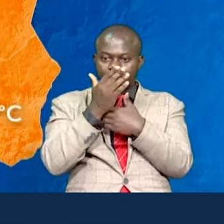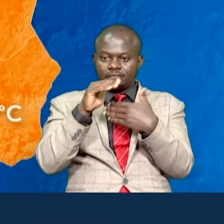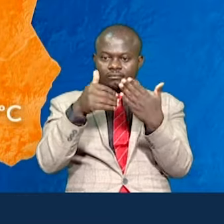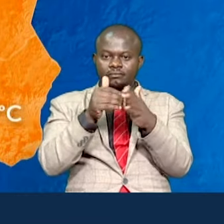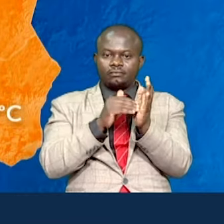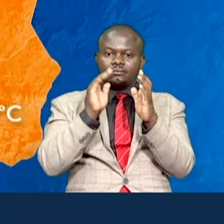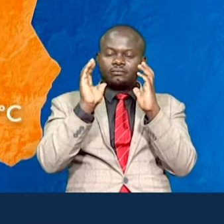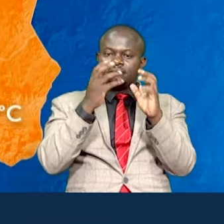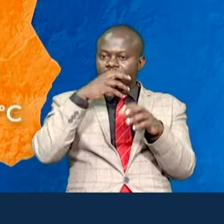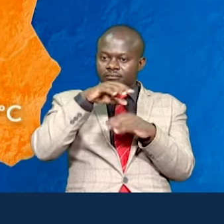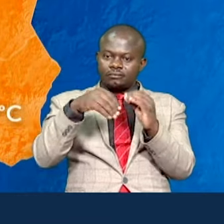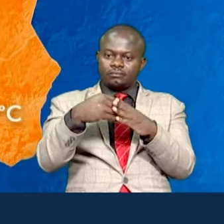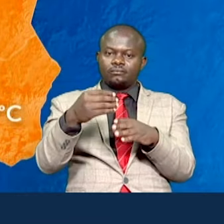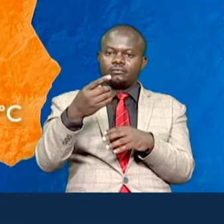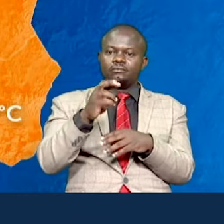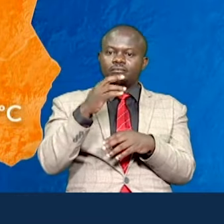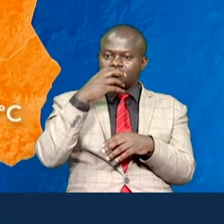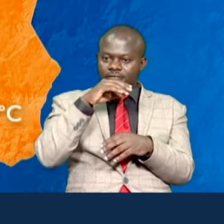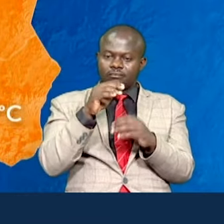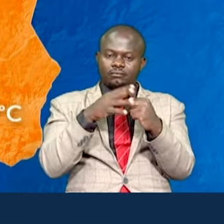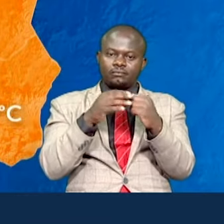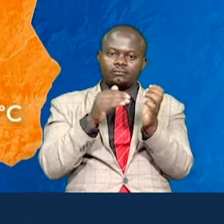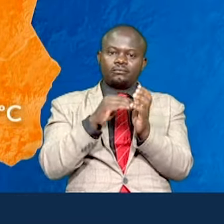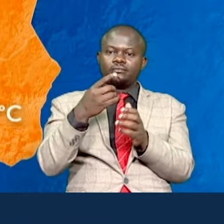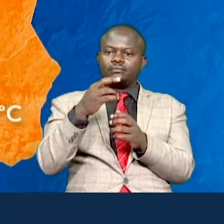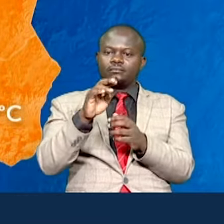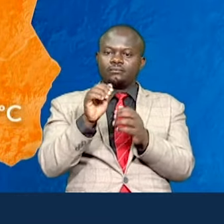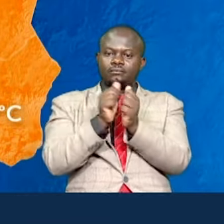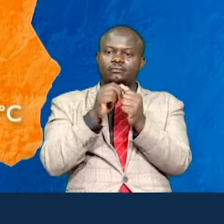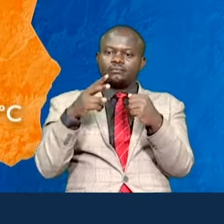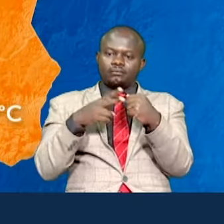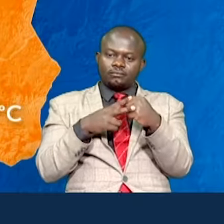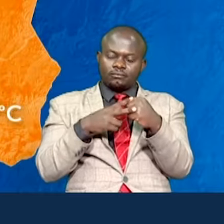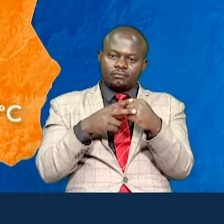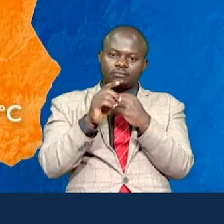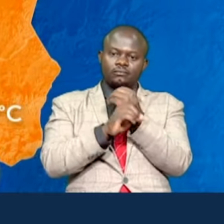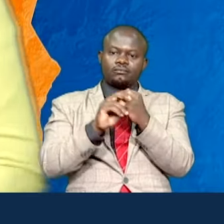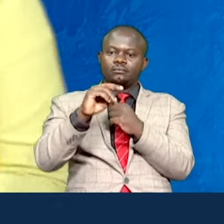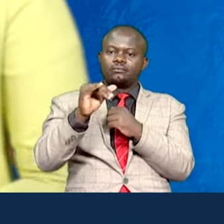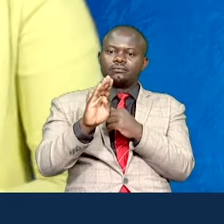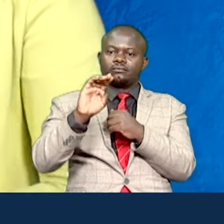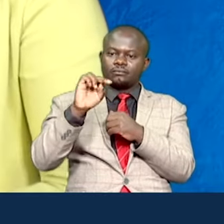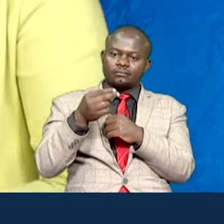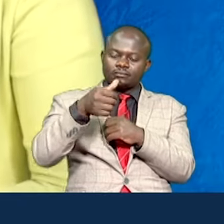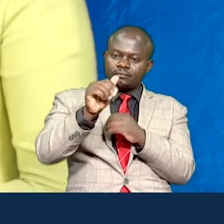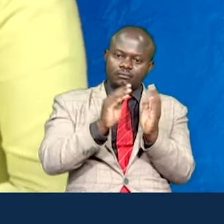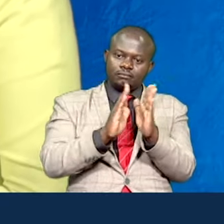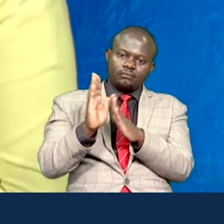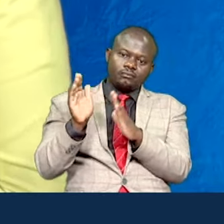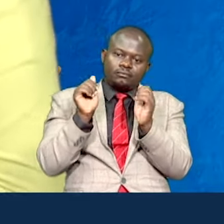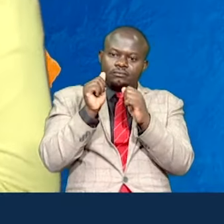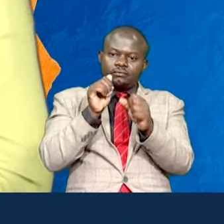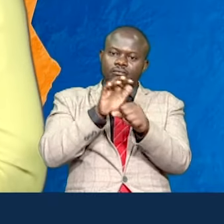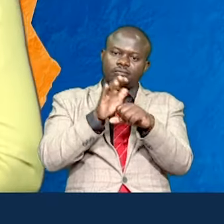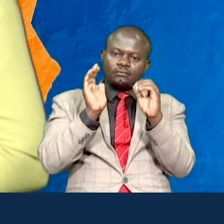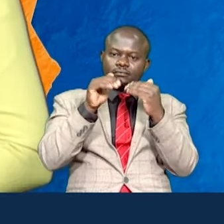igipimo cy'ubushyuhe kizaba kiri hagati ya degree Celsius 9 ndetse na degree Celsius 17. Akarere ka Nyabihu niko karere gateganijwe kuzakonja